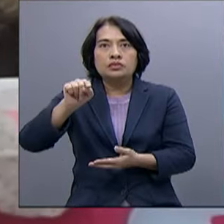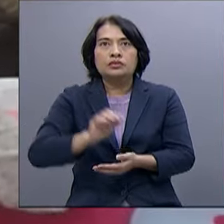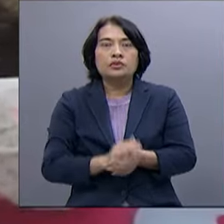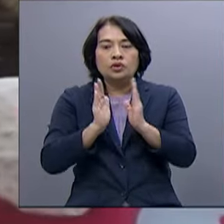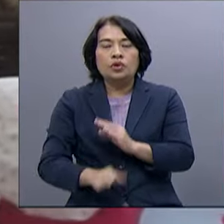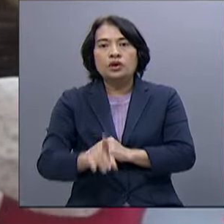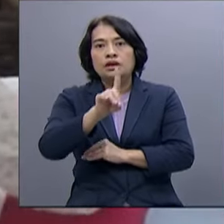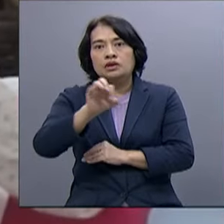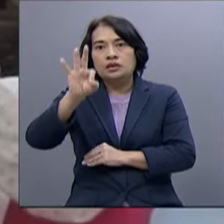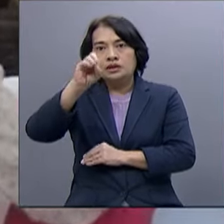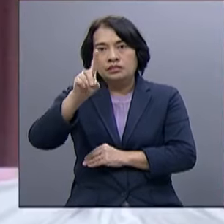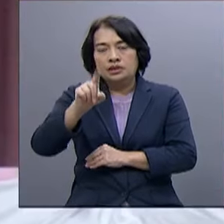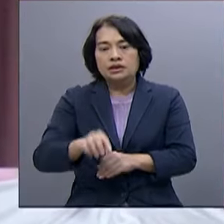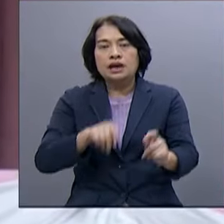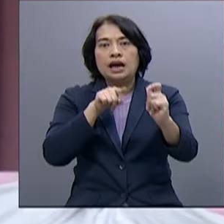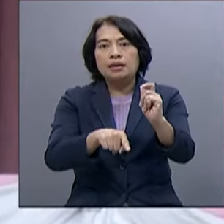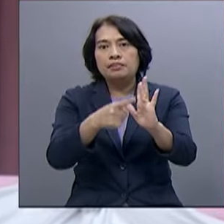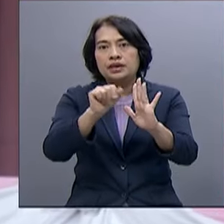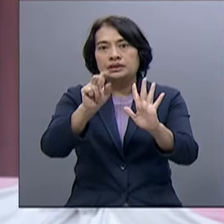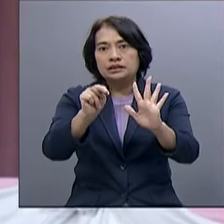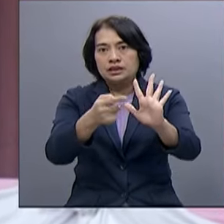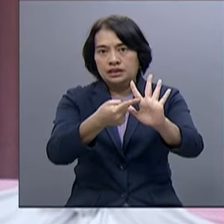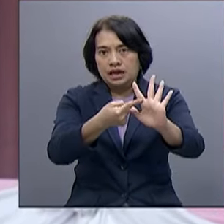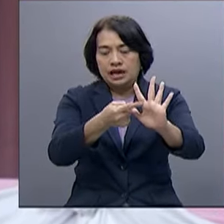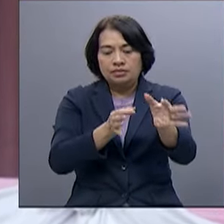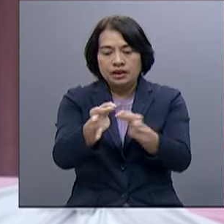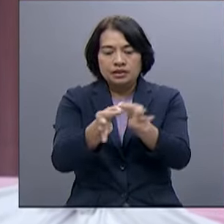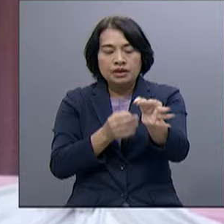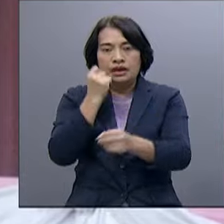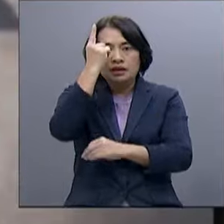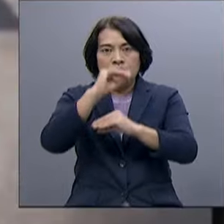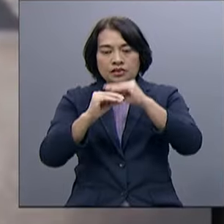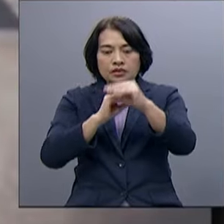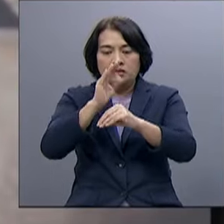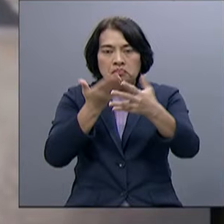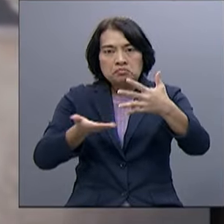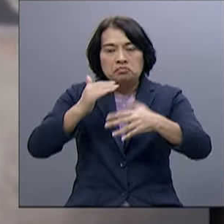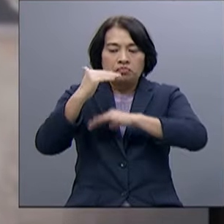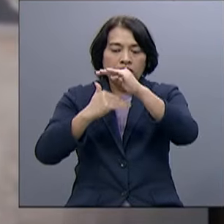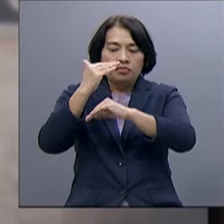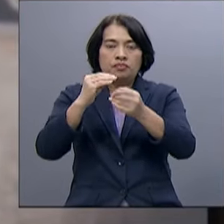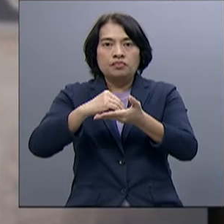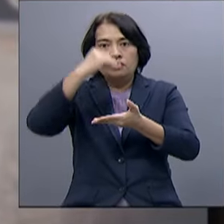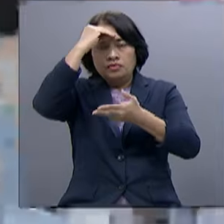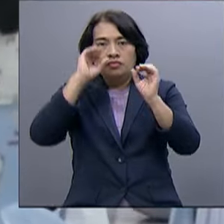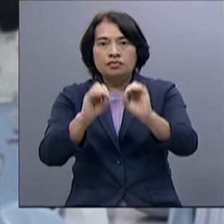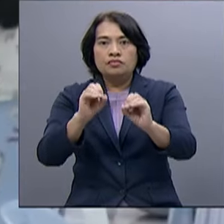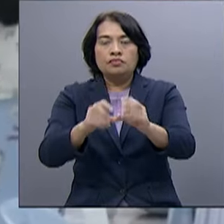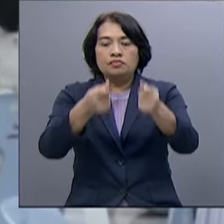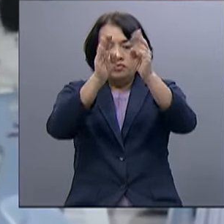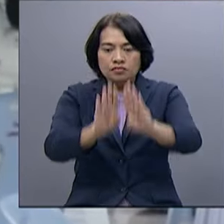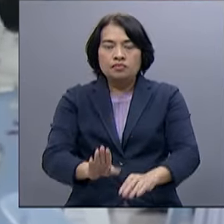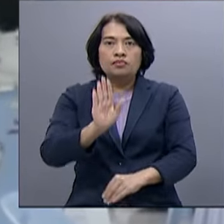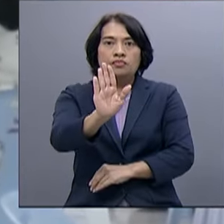นในพื้นที่อำเภอเสนาค่ะเพื่อเรียนรู้และทำความเข้าใจตามโครงการยกระดับคุณภาพการจัดการศึกษาด้วยรูปแบบ